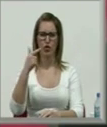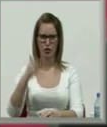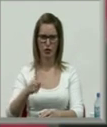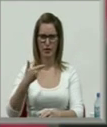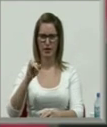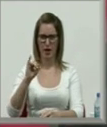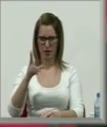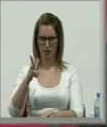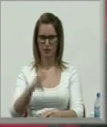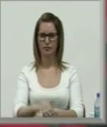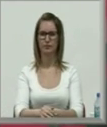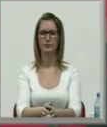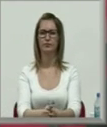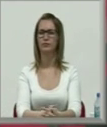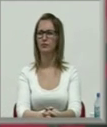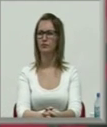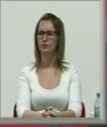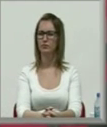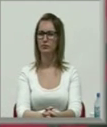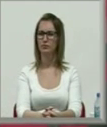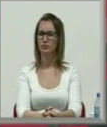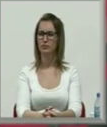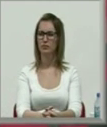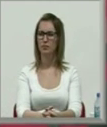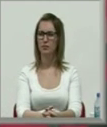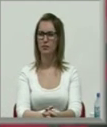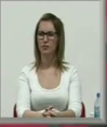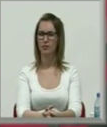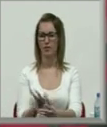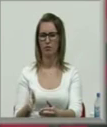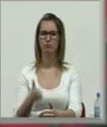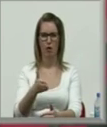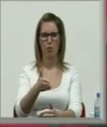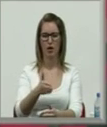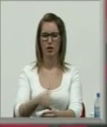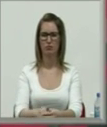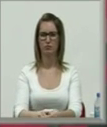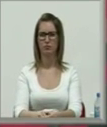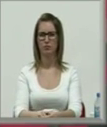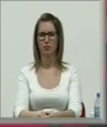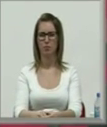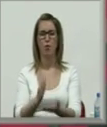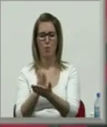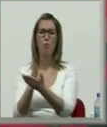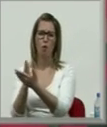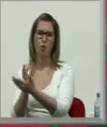pewnie wcześniejszy również być może podał rękę, podałem rękę tej pani i udzieliłem